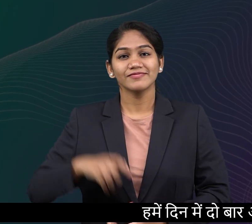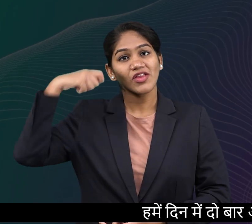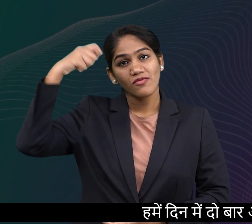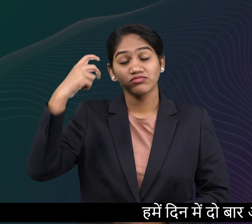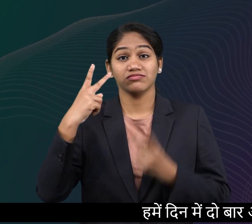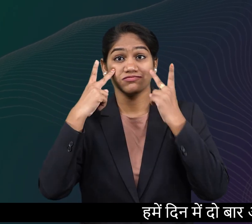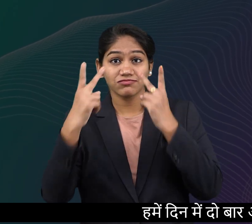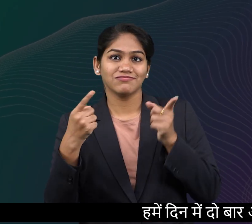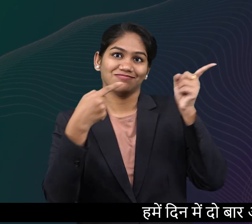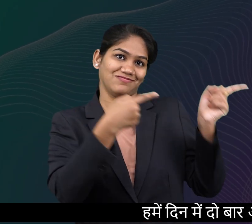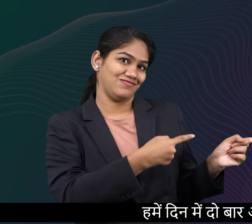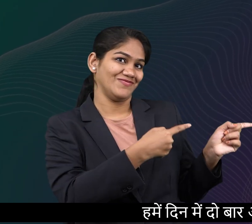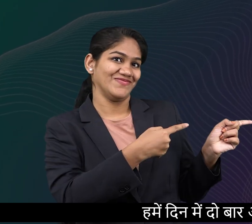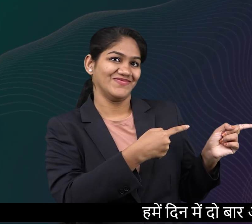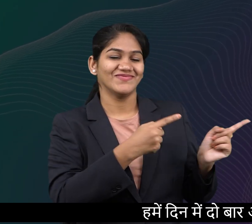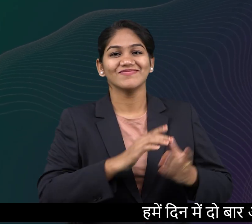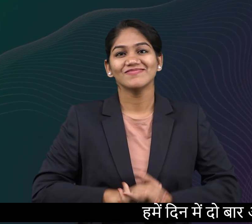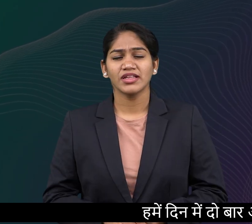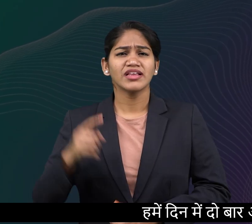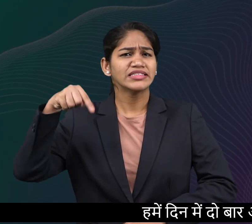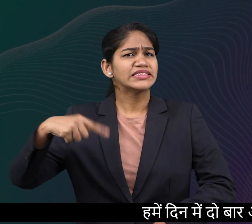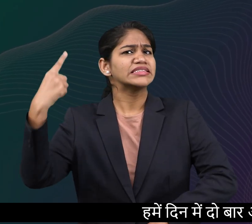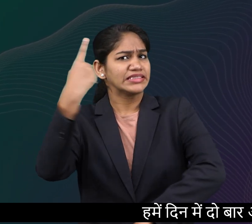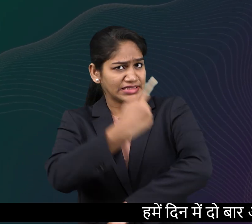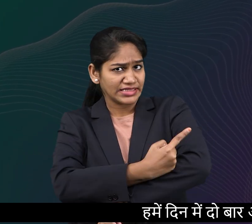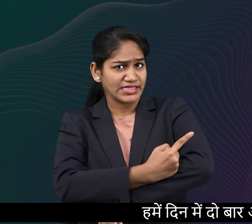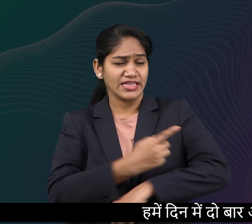हमें दिन में 2 बार अपने दांतों को ब्रश करना चाहिए।